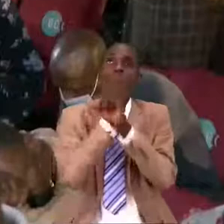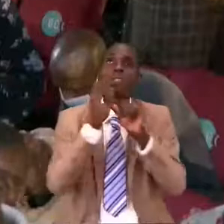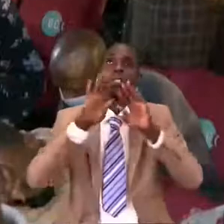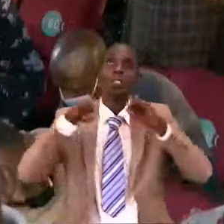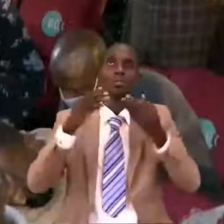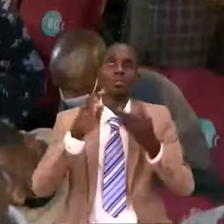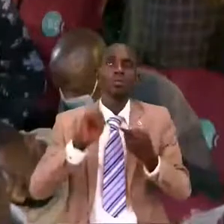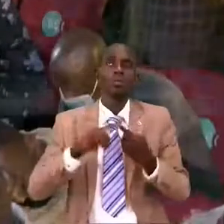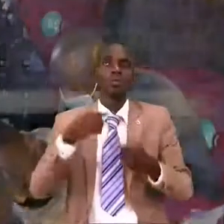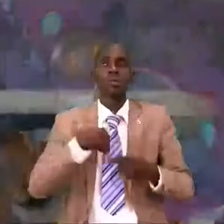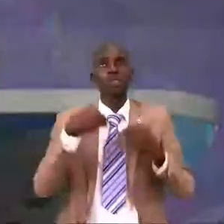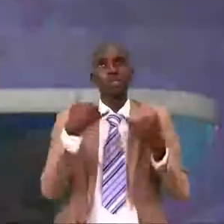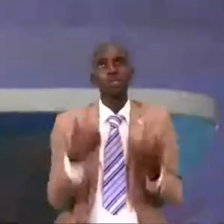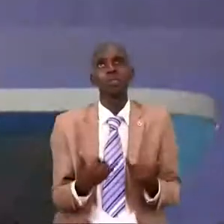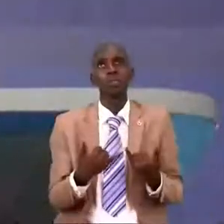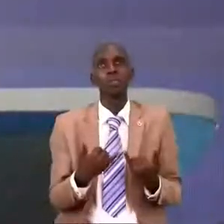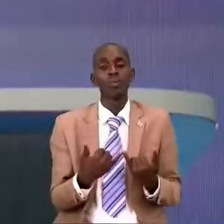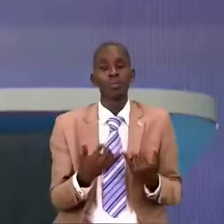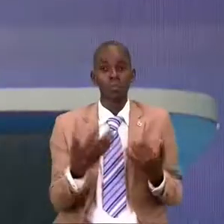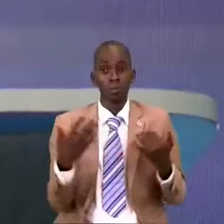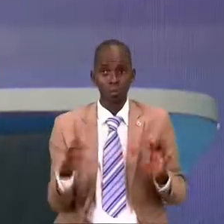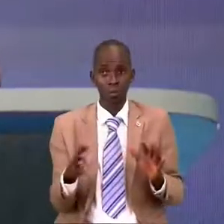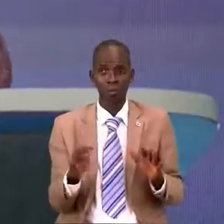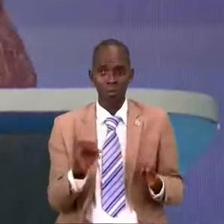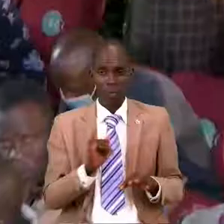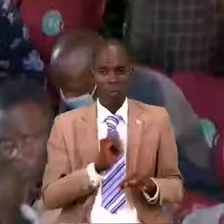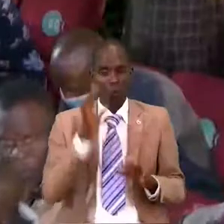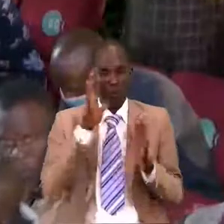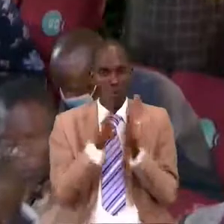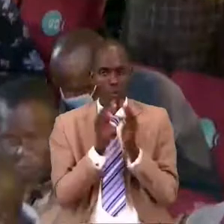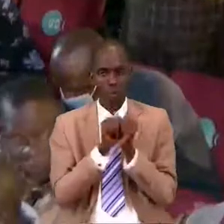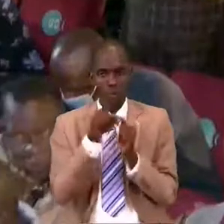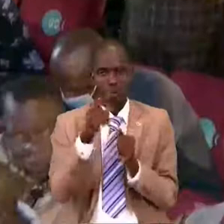maintenant. Père, au nom puissant de Jésus,